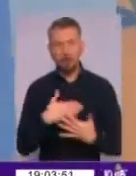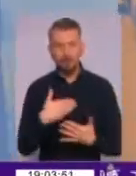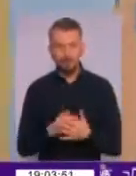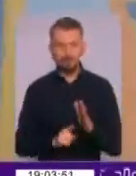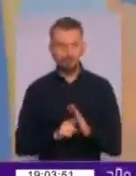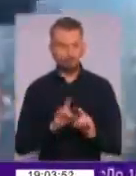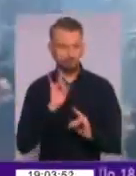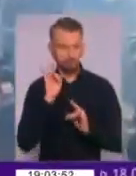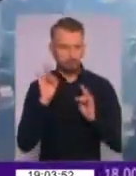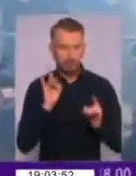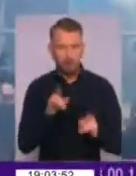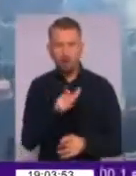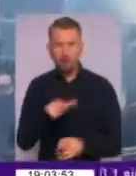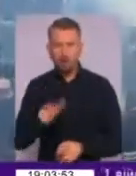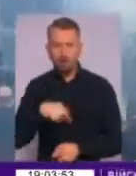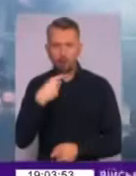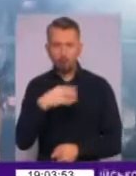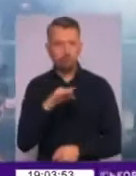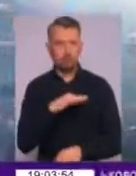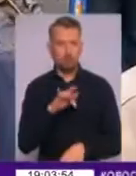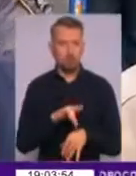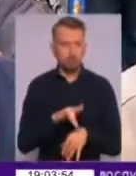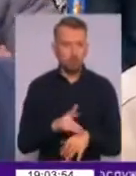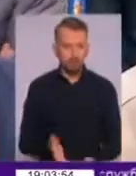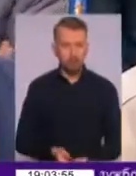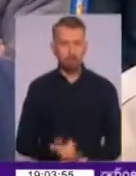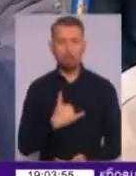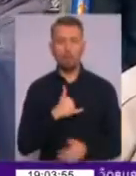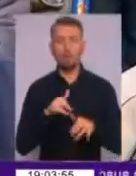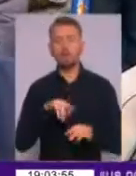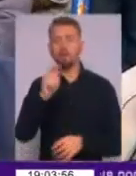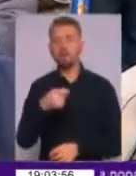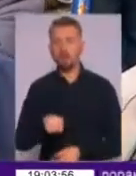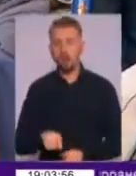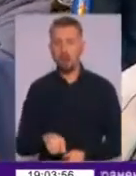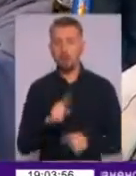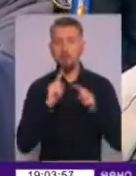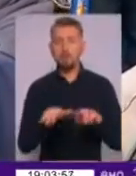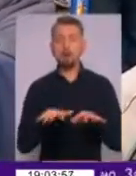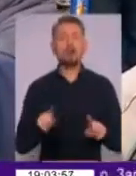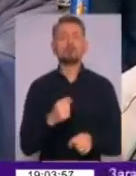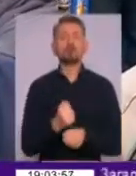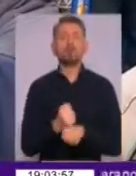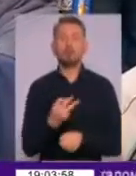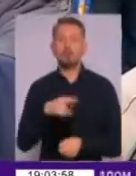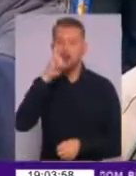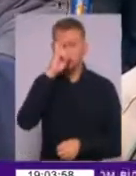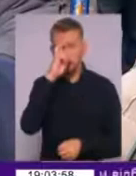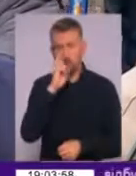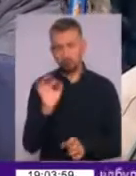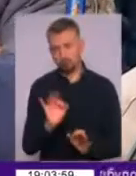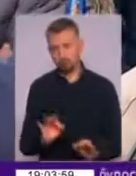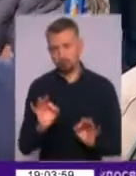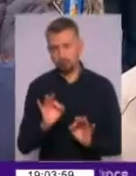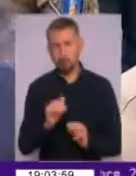шашки. Люди тим часом говорять про наболіле. У нас іде війна. Парламент, що він зробив для держави? Нічого. Щодень